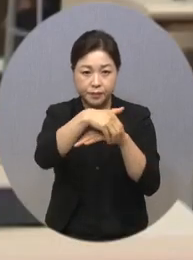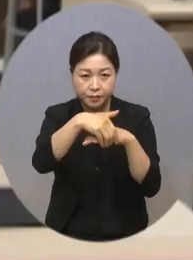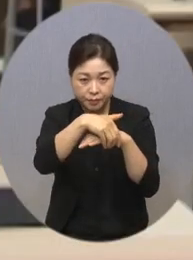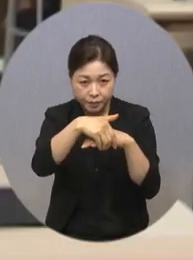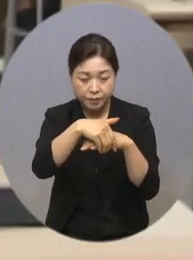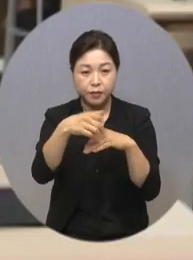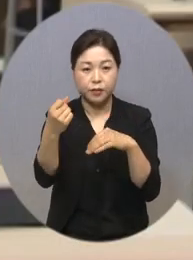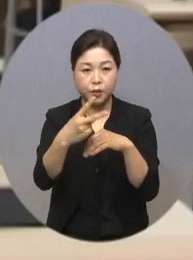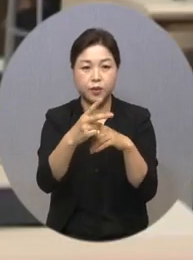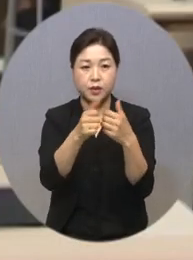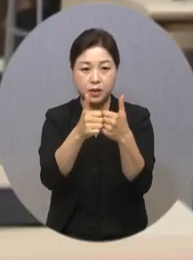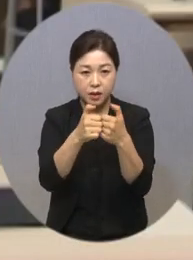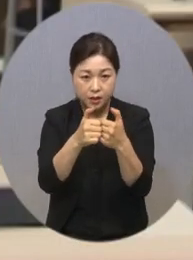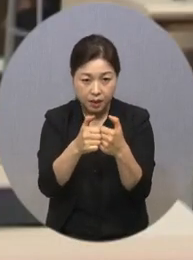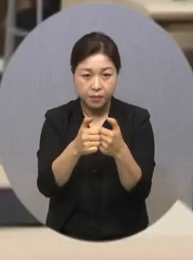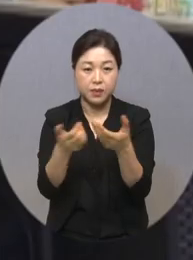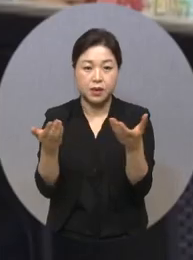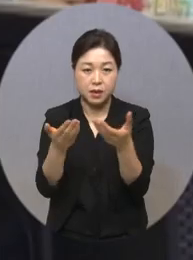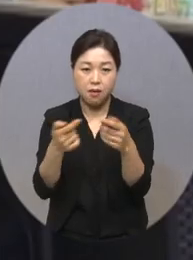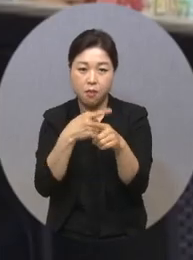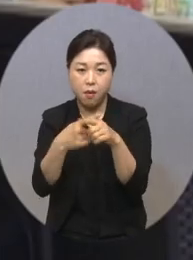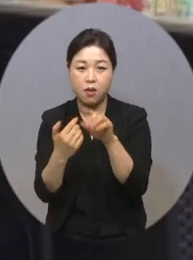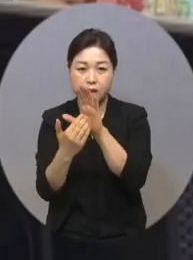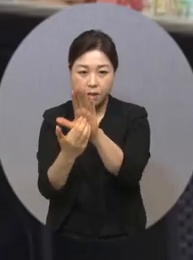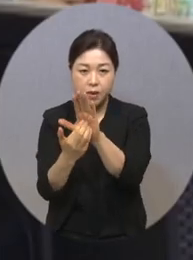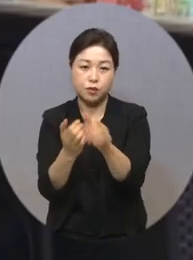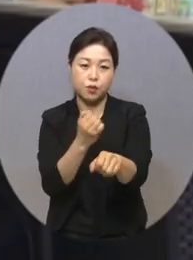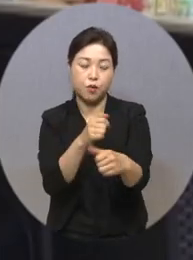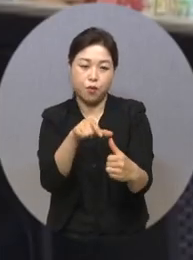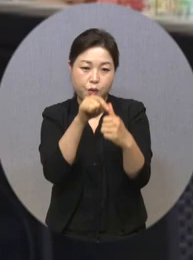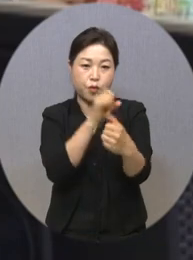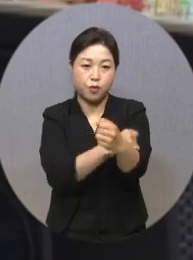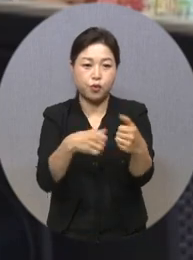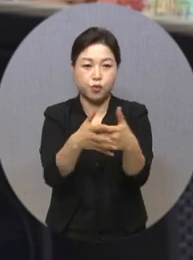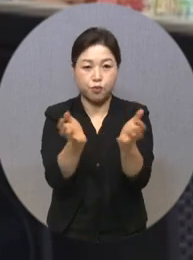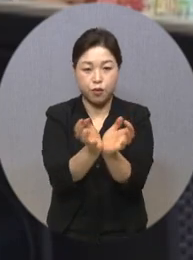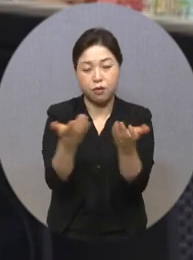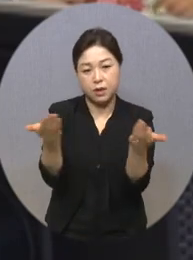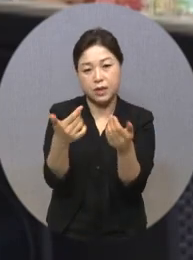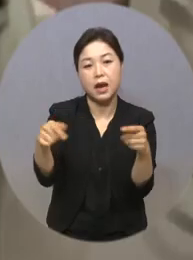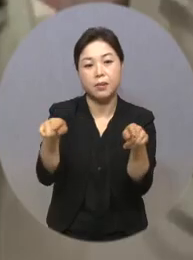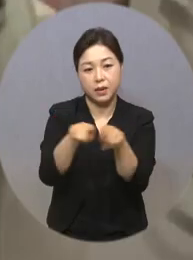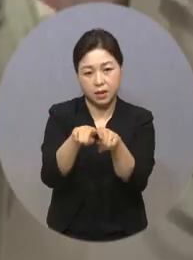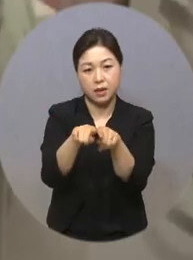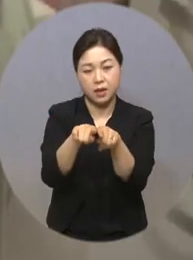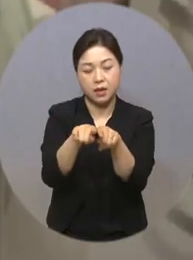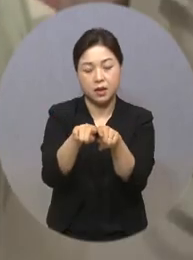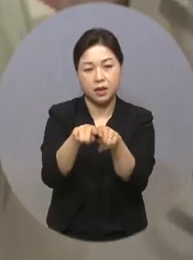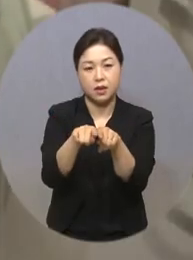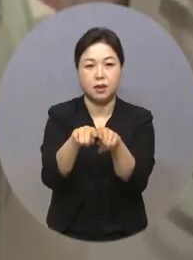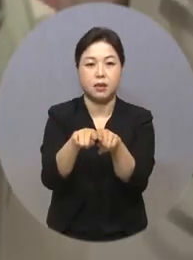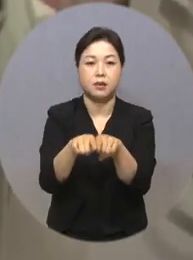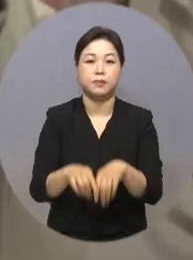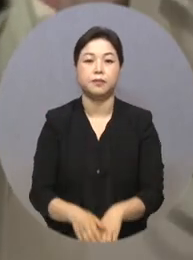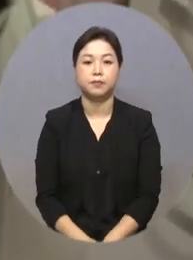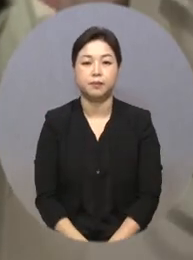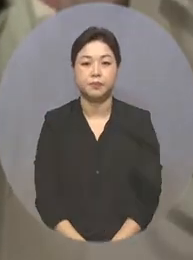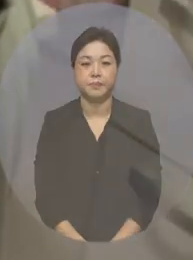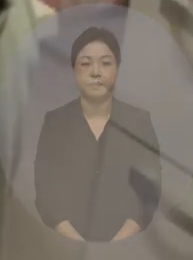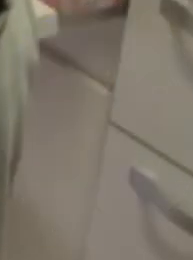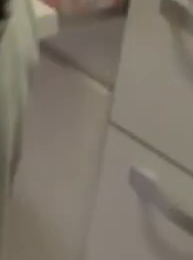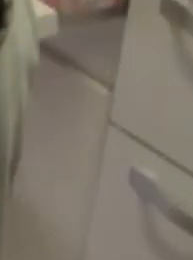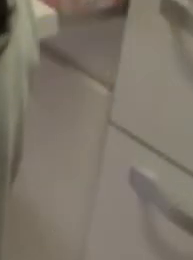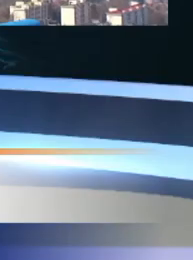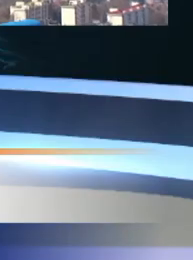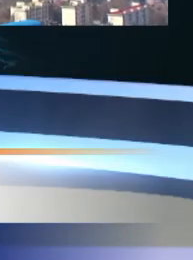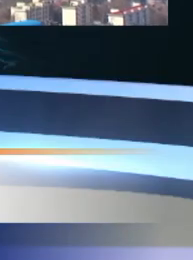상담, 경력 단절 예방 등 고용노동부와의 공동 업무를 강화했습니다. 복지TV 뉴스 이가연입니다.